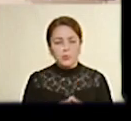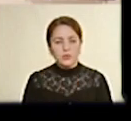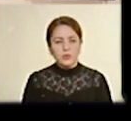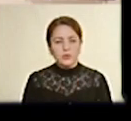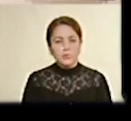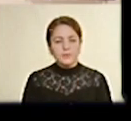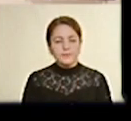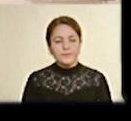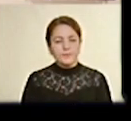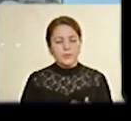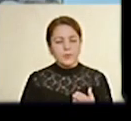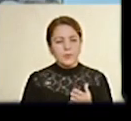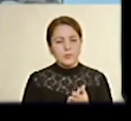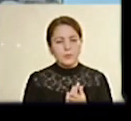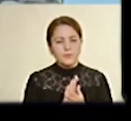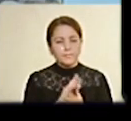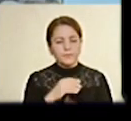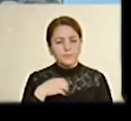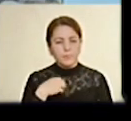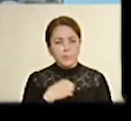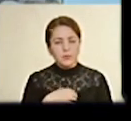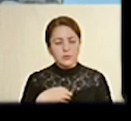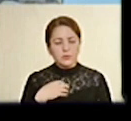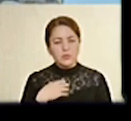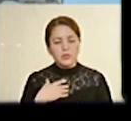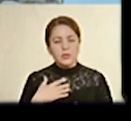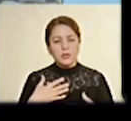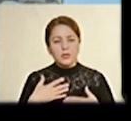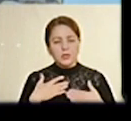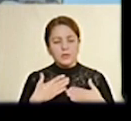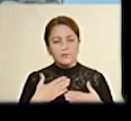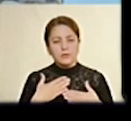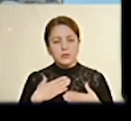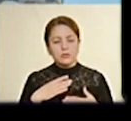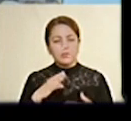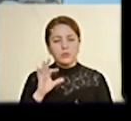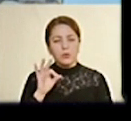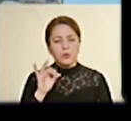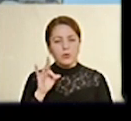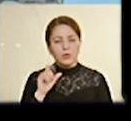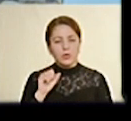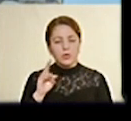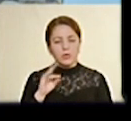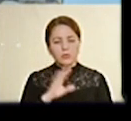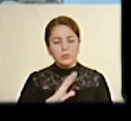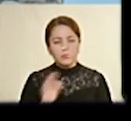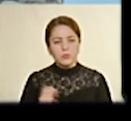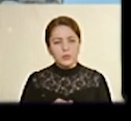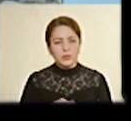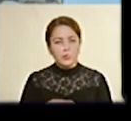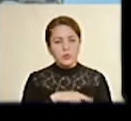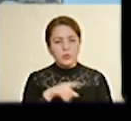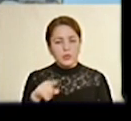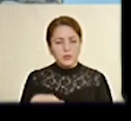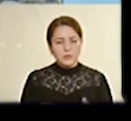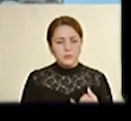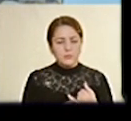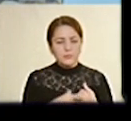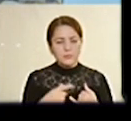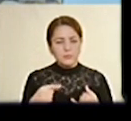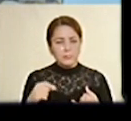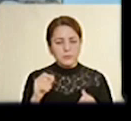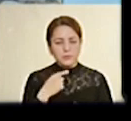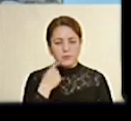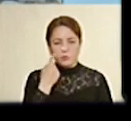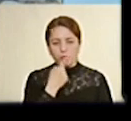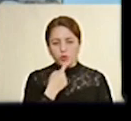Demak, o'simliklarning maxsus nafas olish a'zolari bo'lmaydi. Ular mana bargdagi barg